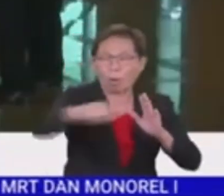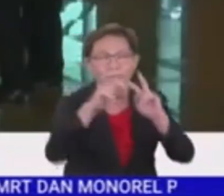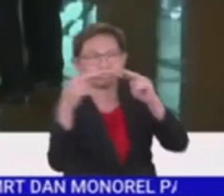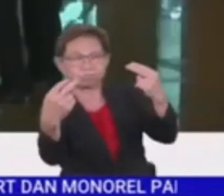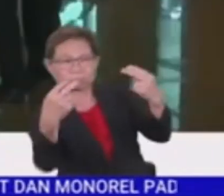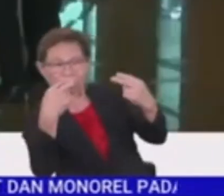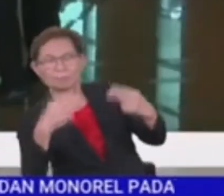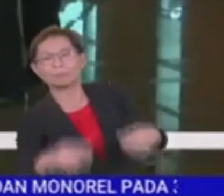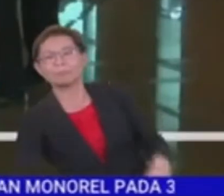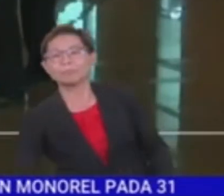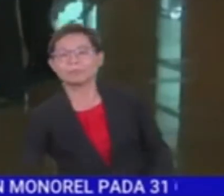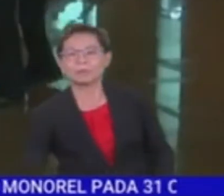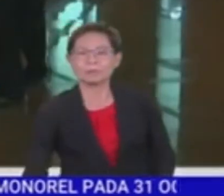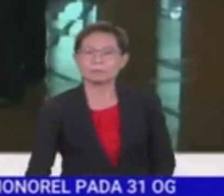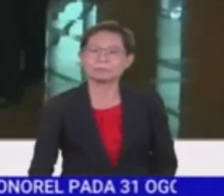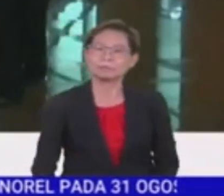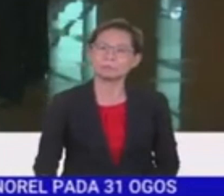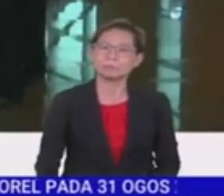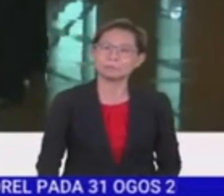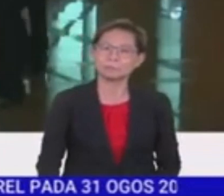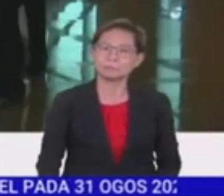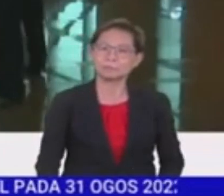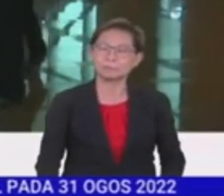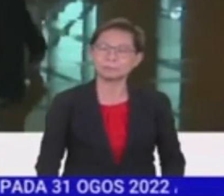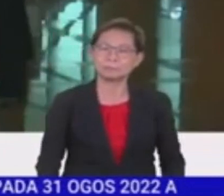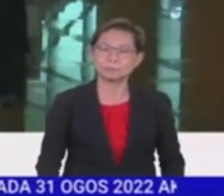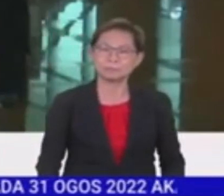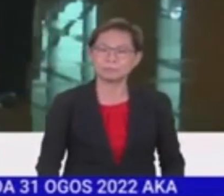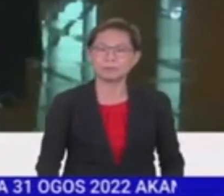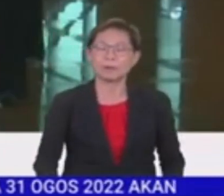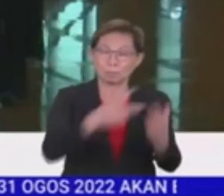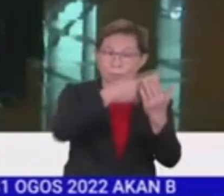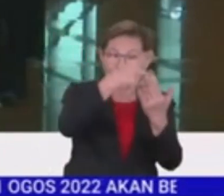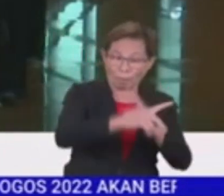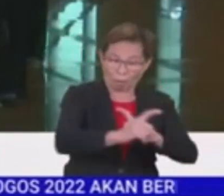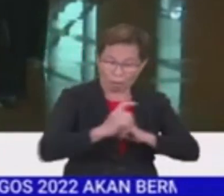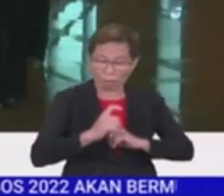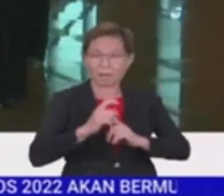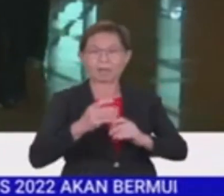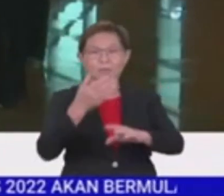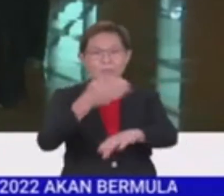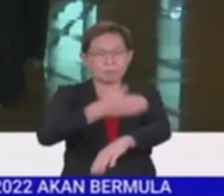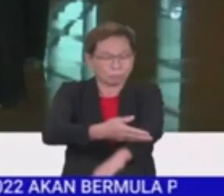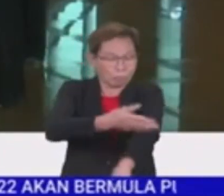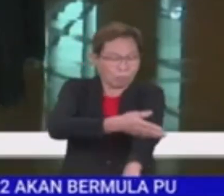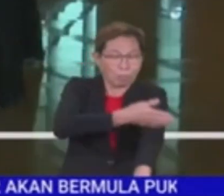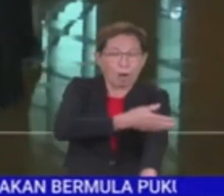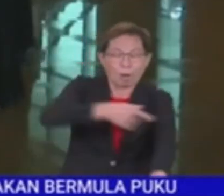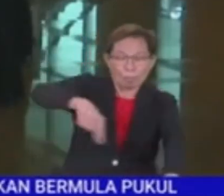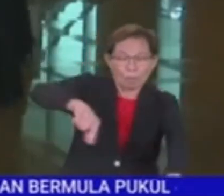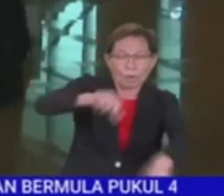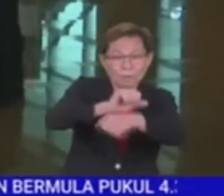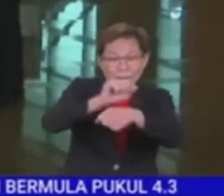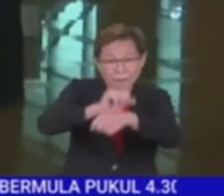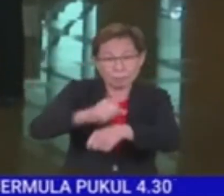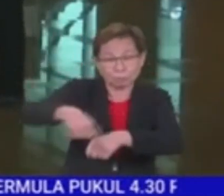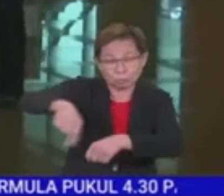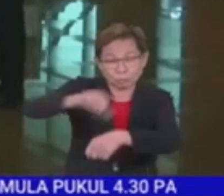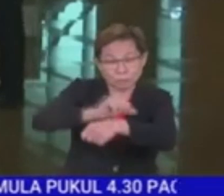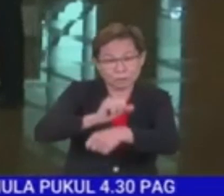yang diberikan justru akan meningkatkan mutu perkhidmatan kami sebagai penjawat awam